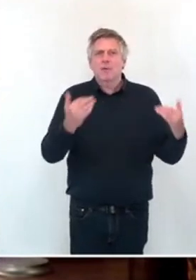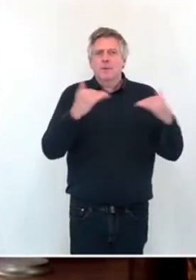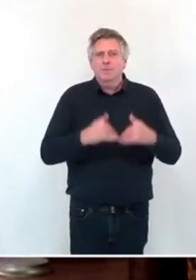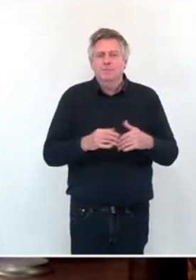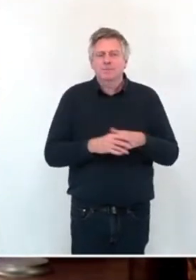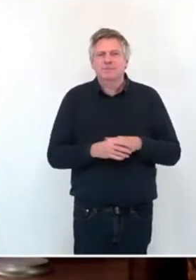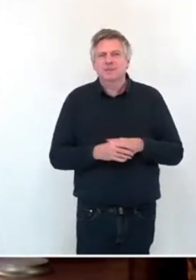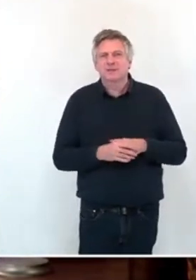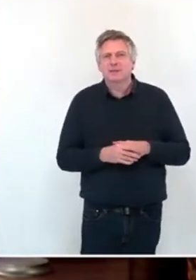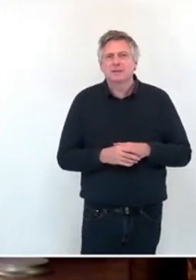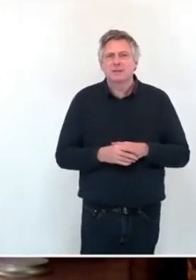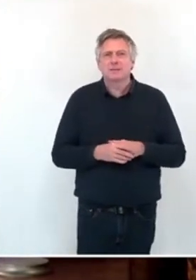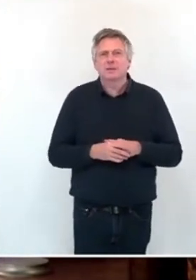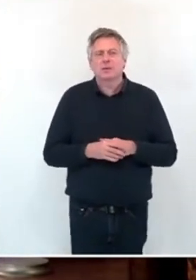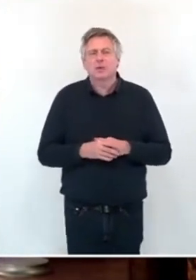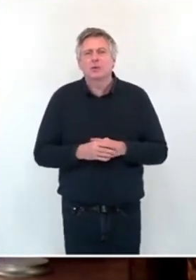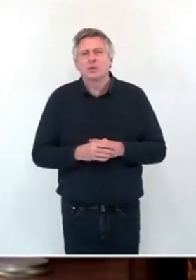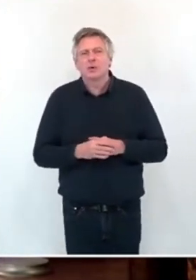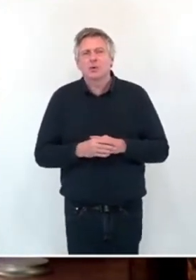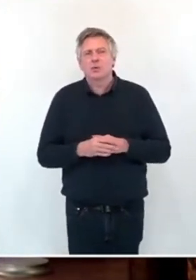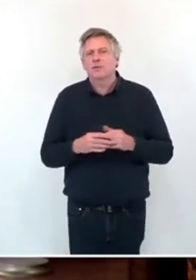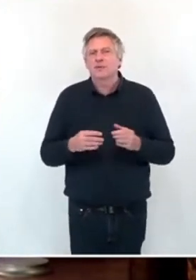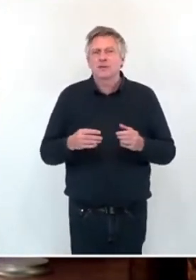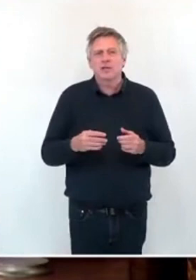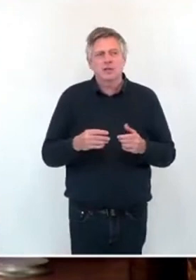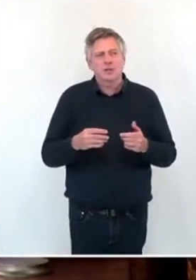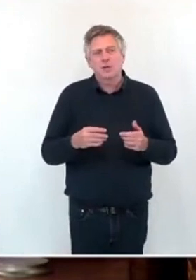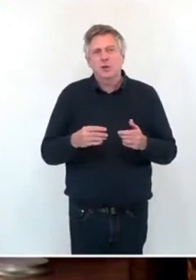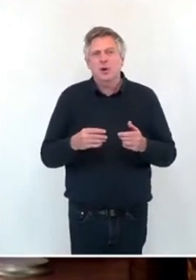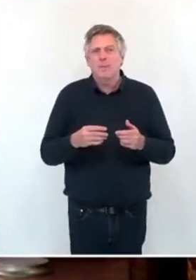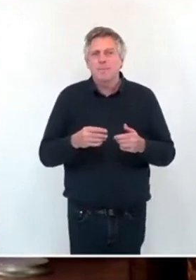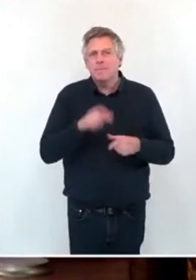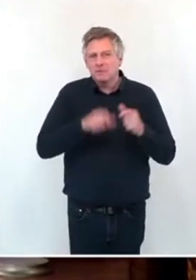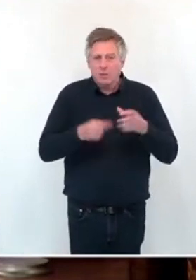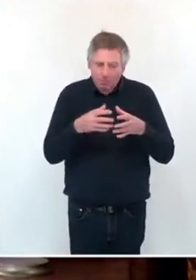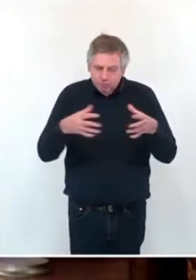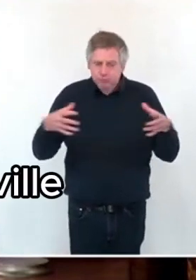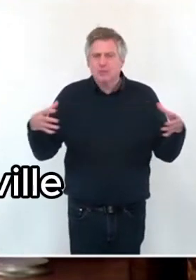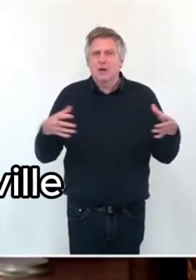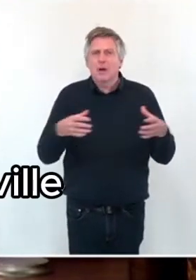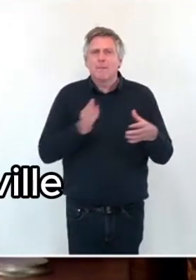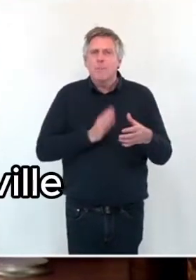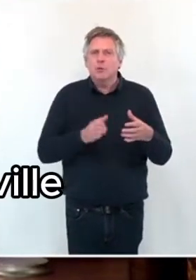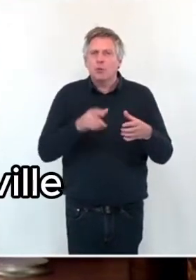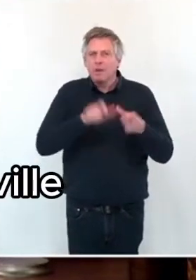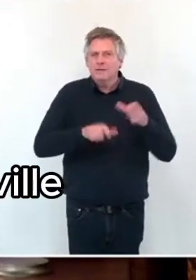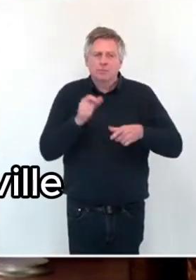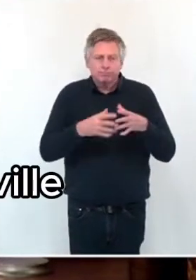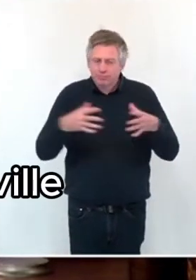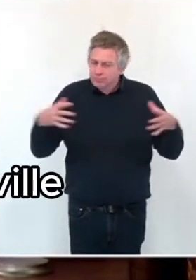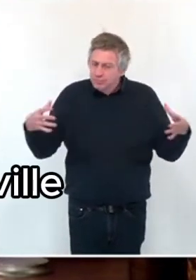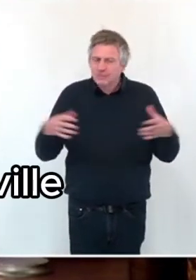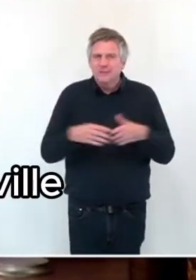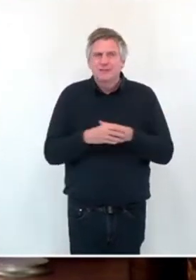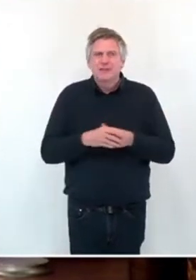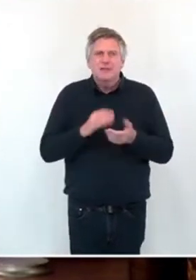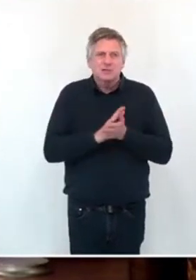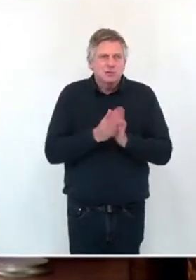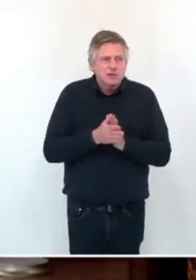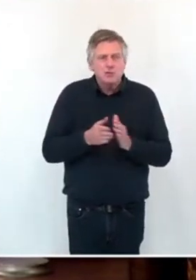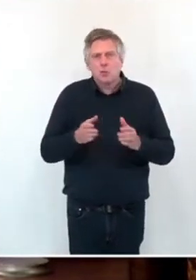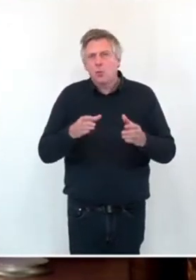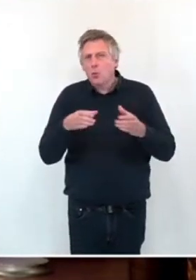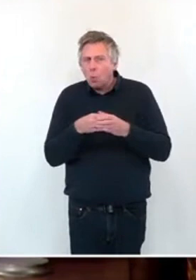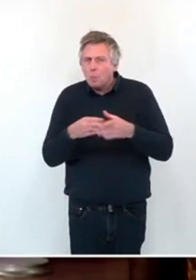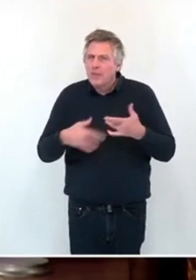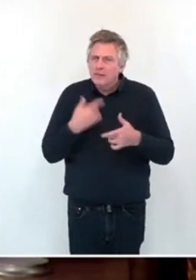renouvellement démographique observé à Bordeaux s'est accompagné d'un fort accroissement du nombre de compagnies et d'associations sur la ville.